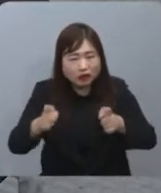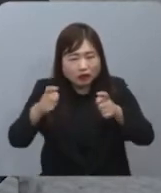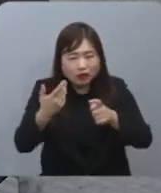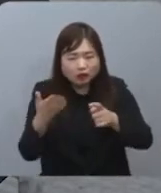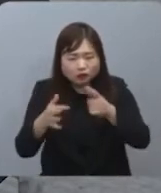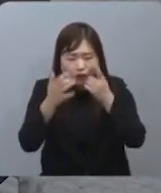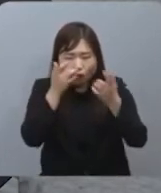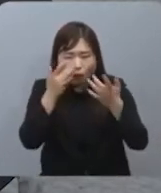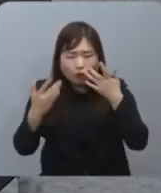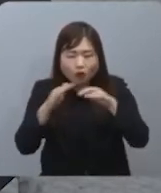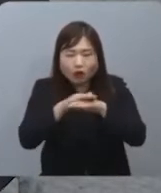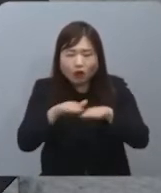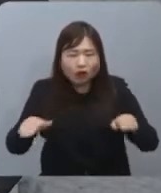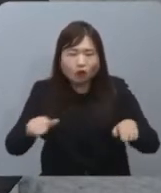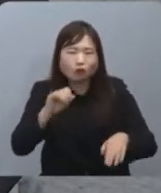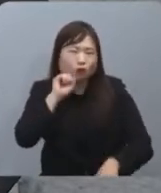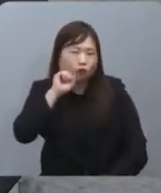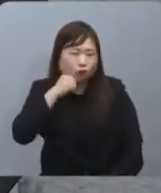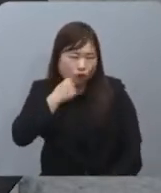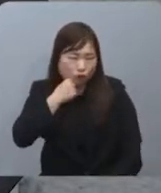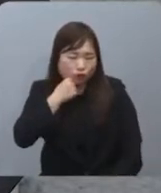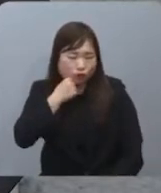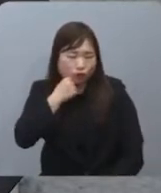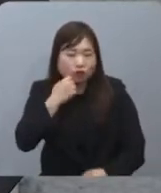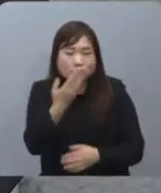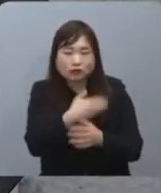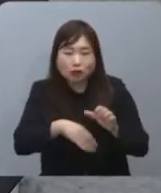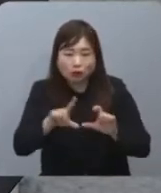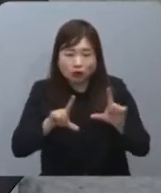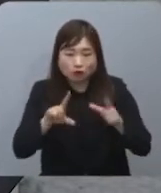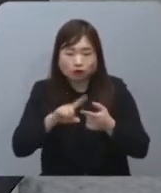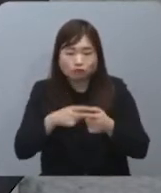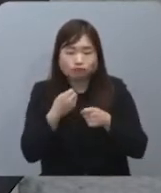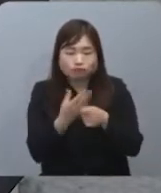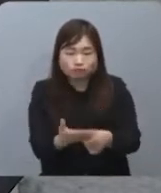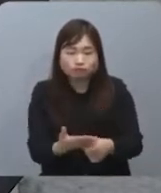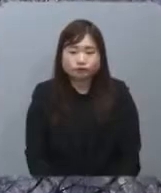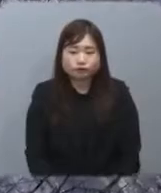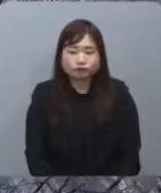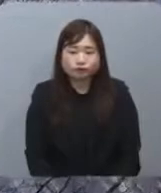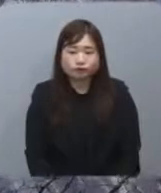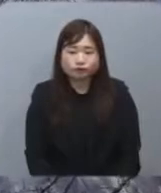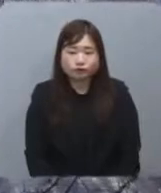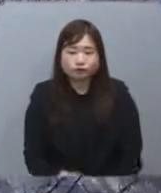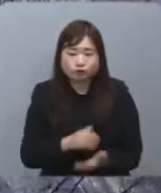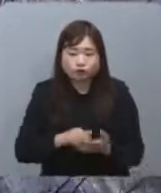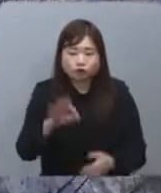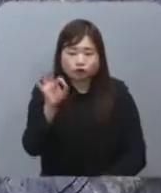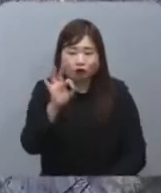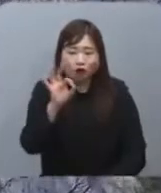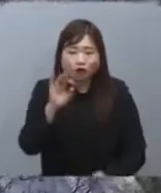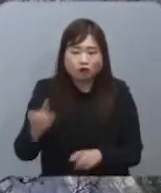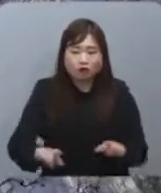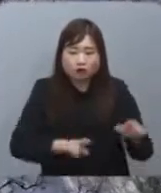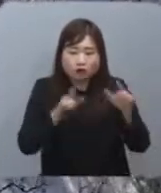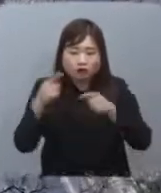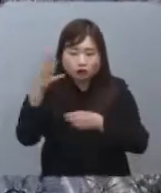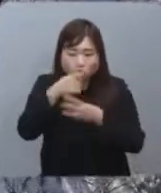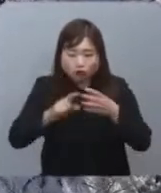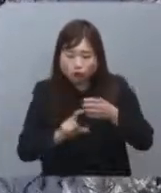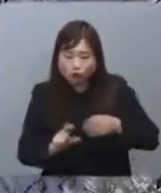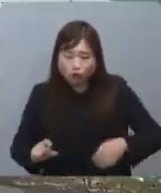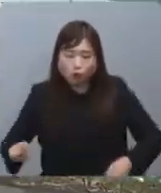해결책은 없는 상황입니다 현장 k 이우진 기자가 취재했습니다 10 가구가 사는 청조 외곽의 한